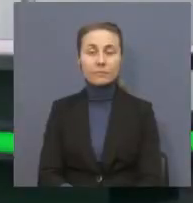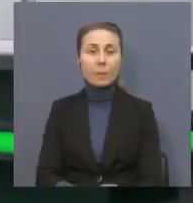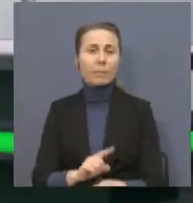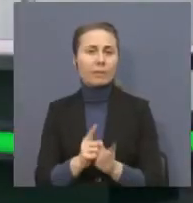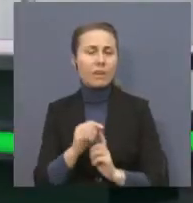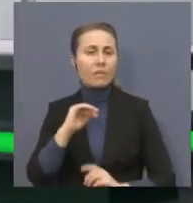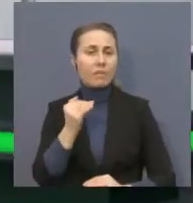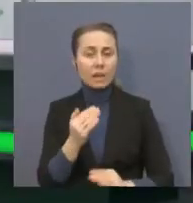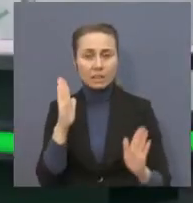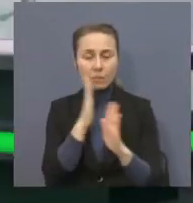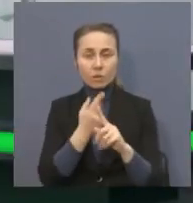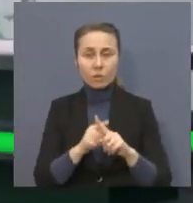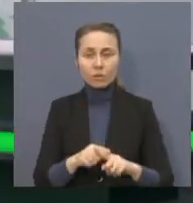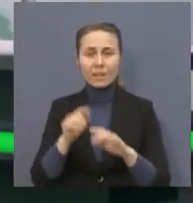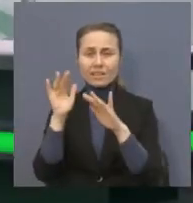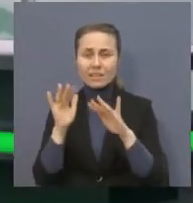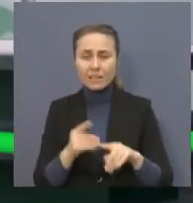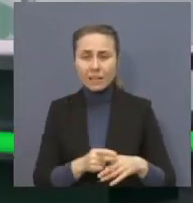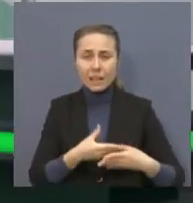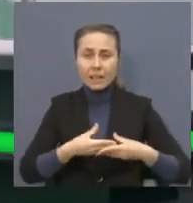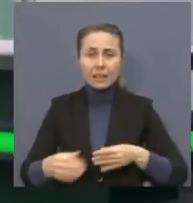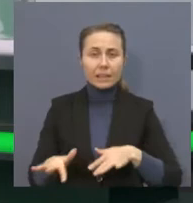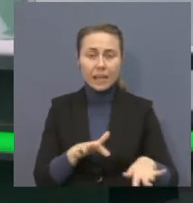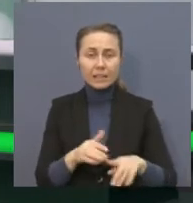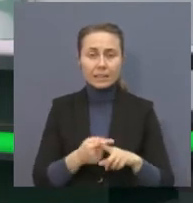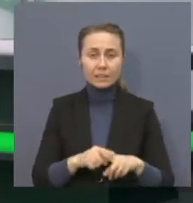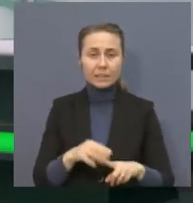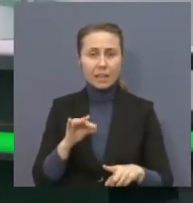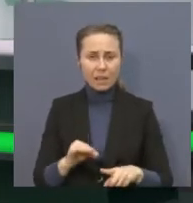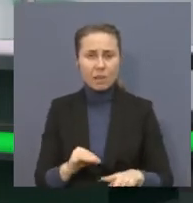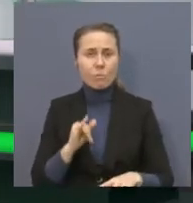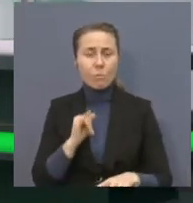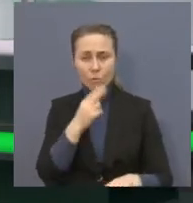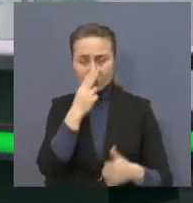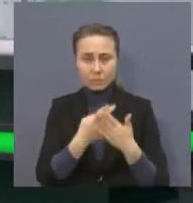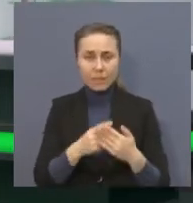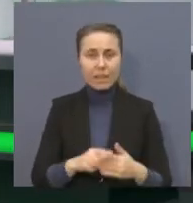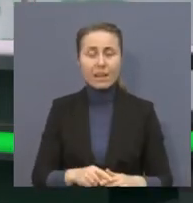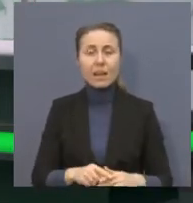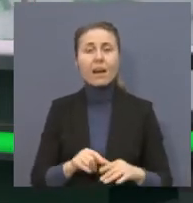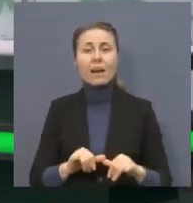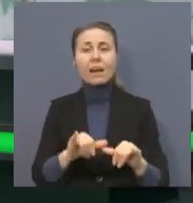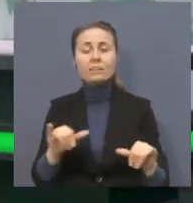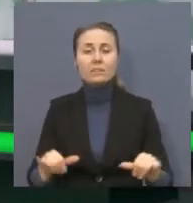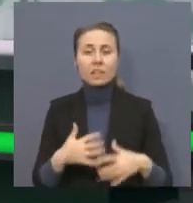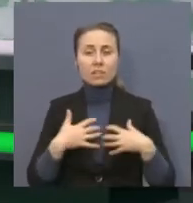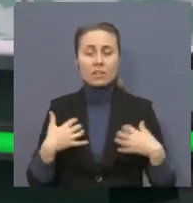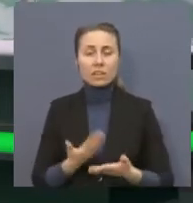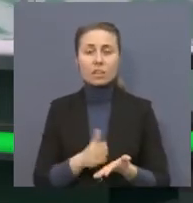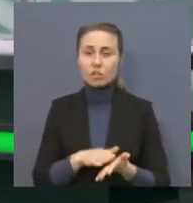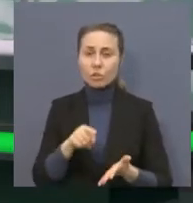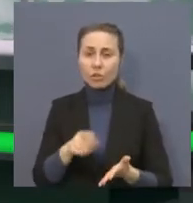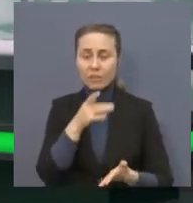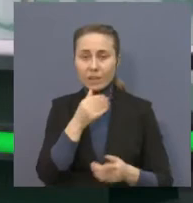Переменчивая февральская погода, снегопад, таяние, гололедица пагубно сказываются на разведении животных. Особенно тяжело в это